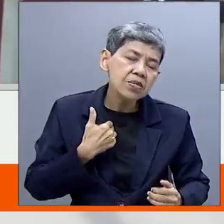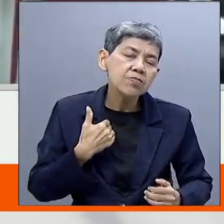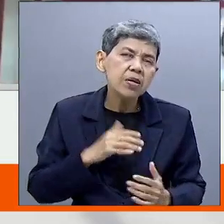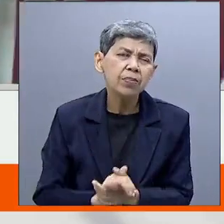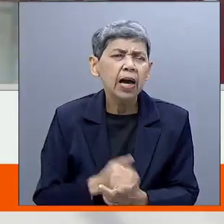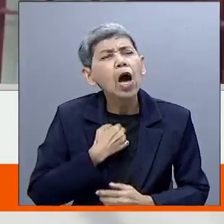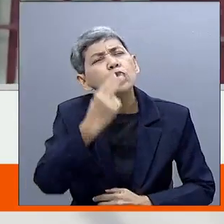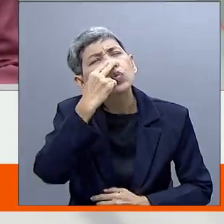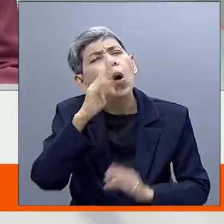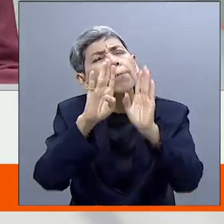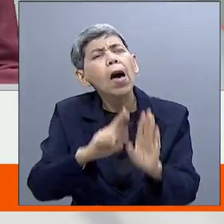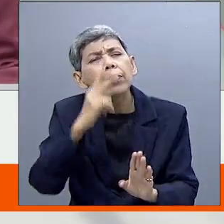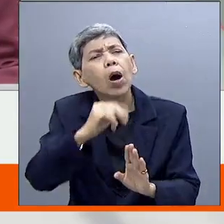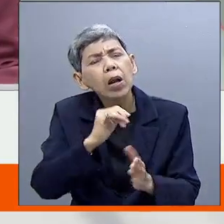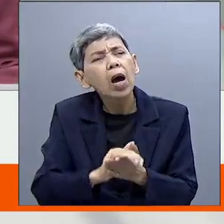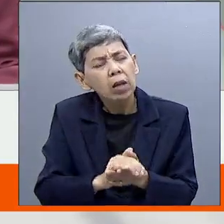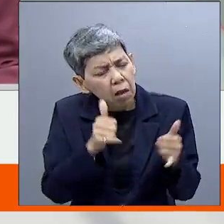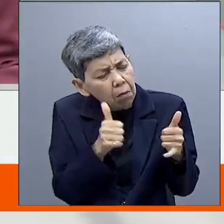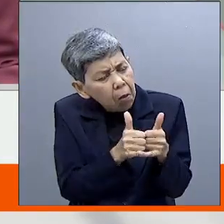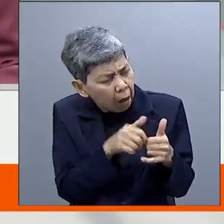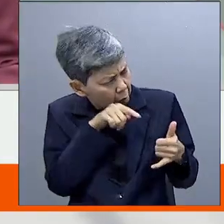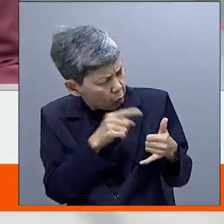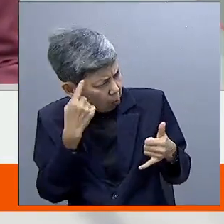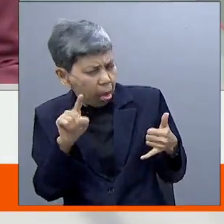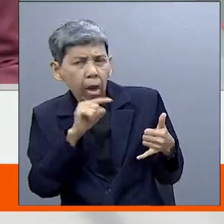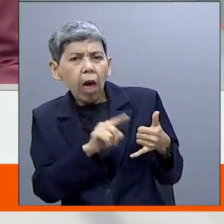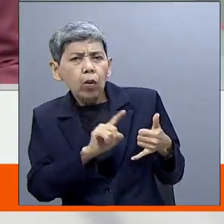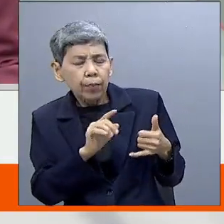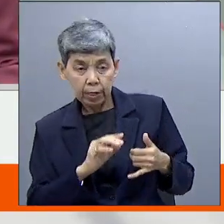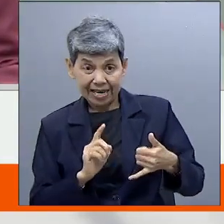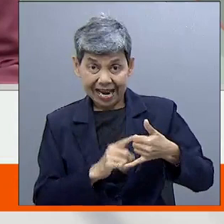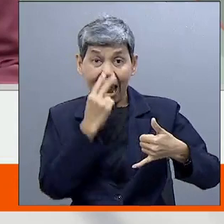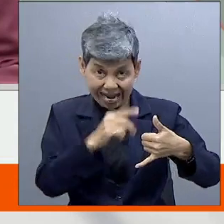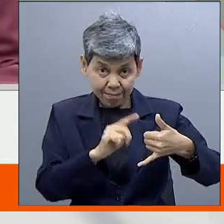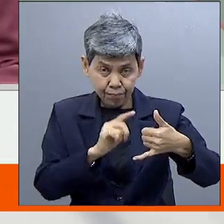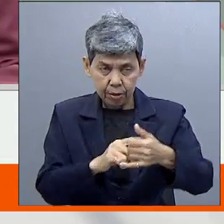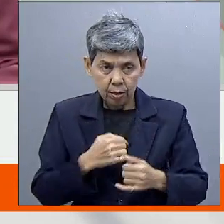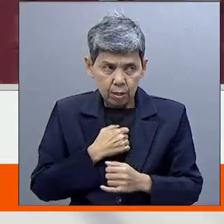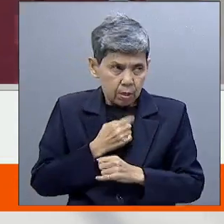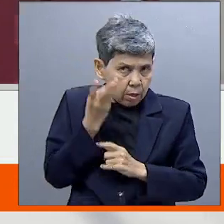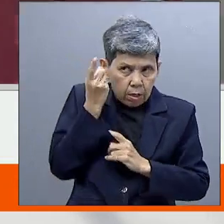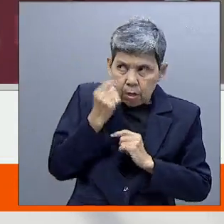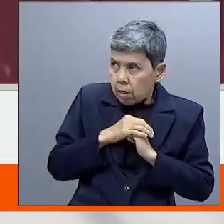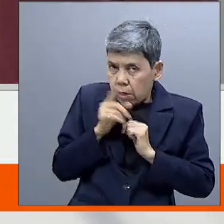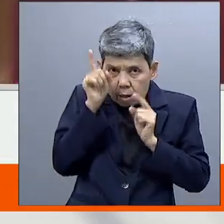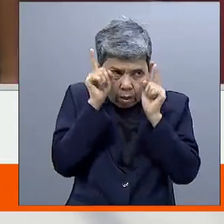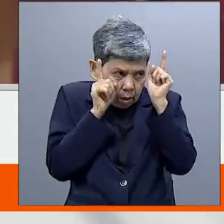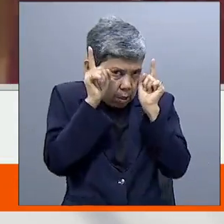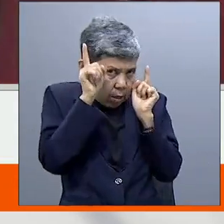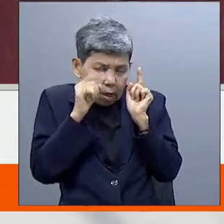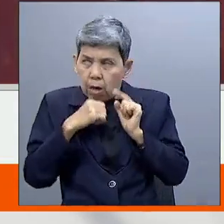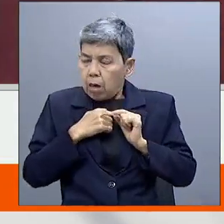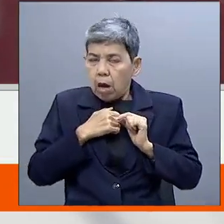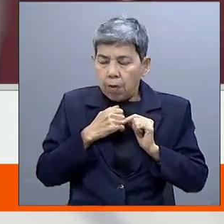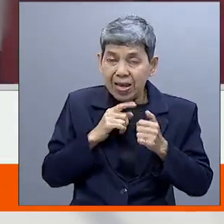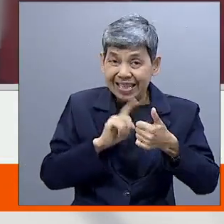มีข้อสังเกตยังไงได้บ้างไหมคะคุณหมอคะ อาการที่เราเห็นก็คือเขาหวาดระแวงอะครับถ้าป่วยนะกลุ่มป่วย